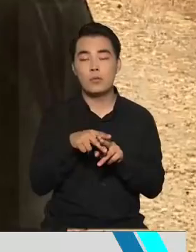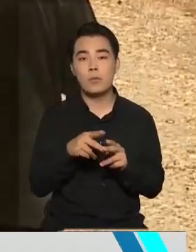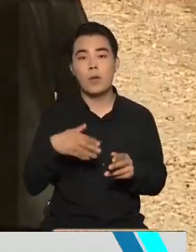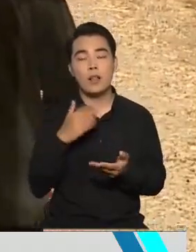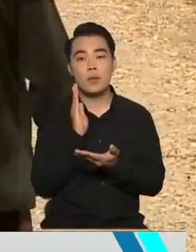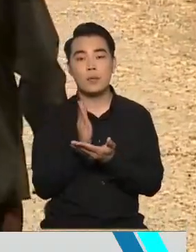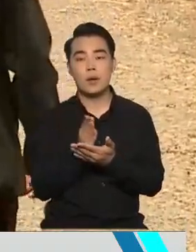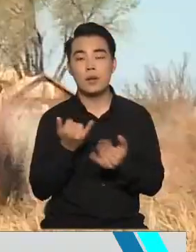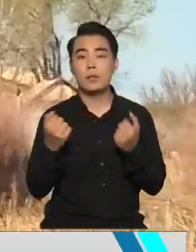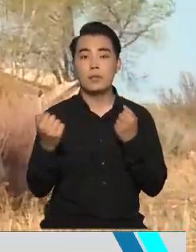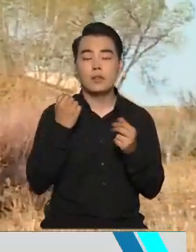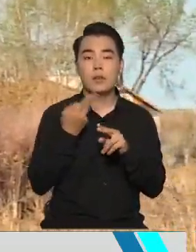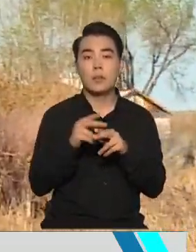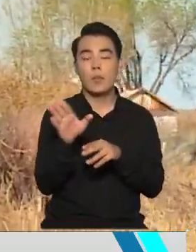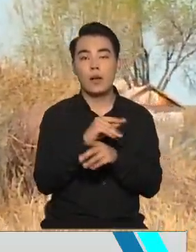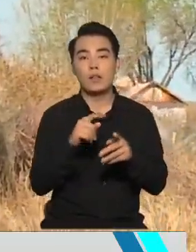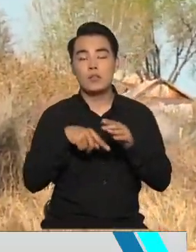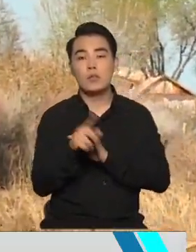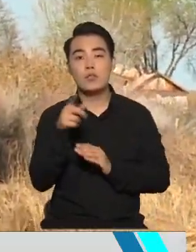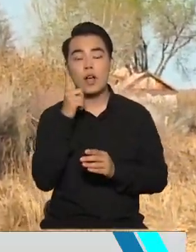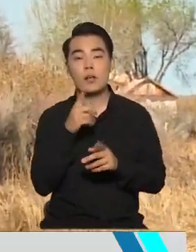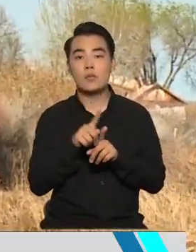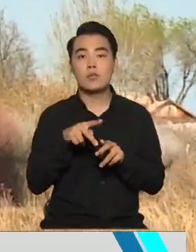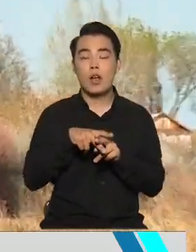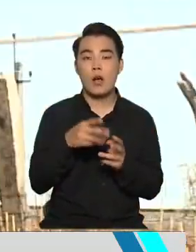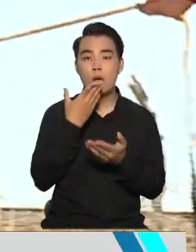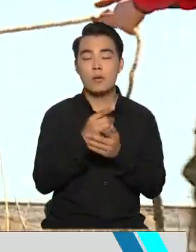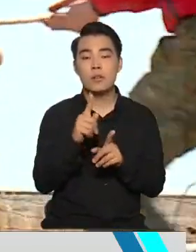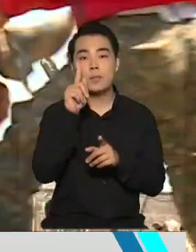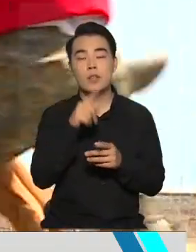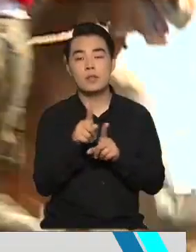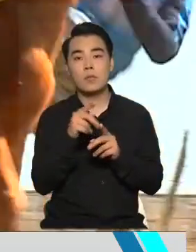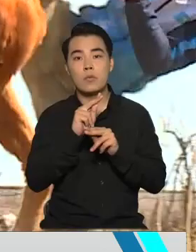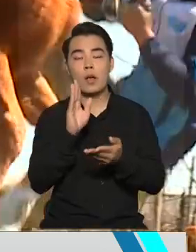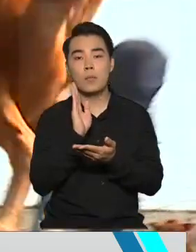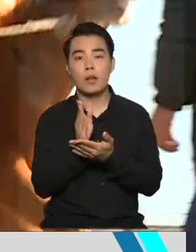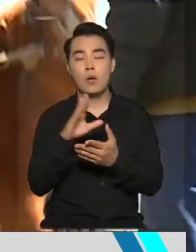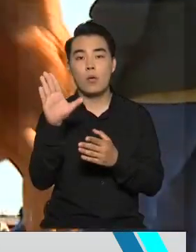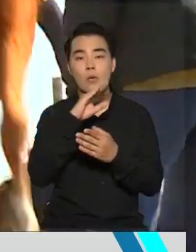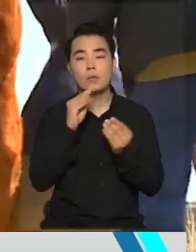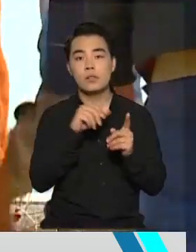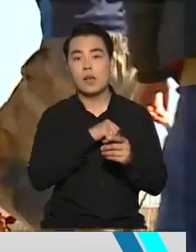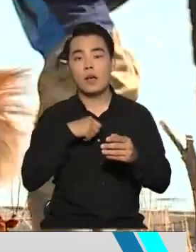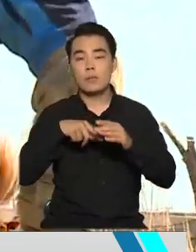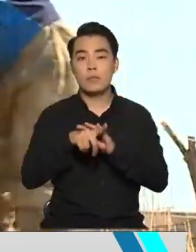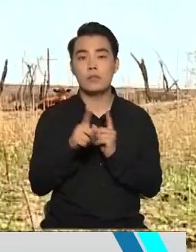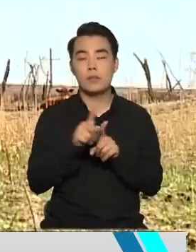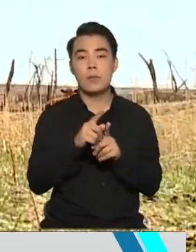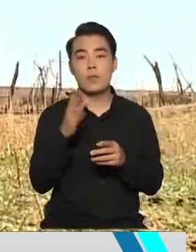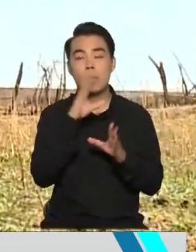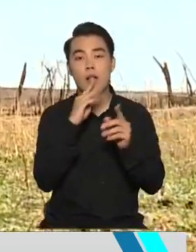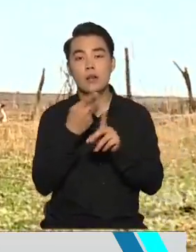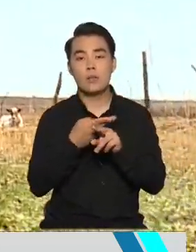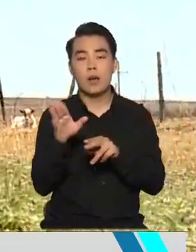отыр. Бүгінде ол Сұлутөбе ауылындағы жас шабандоздардың арқа сүйер ақылшысы. Асауды ауыздықтап, мініске икемдеудің әдіс тәсілін